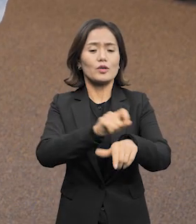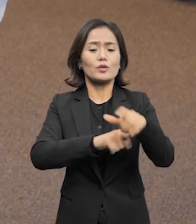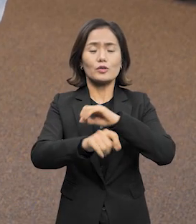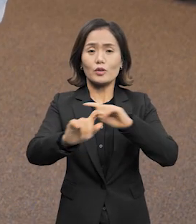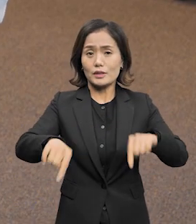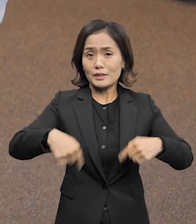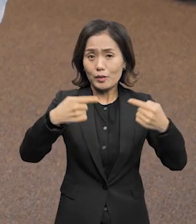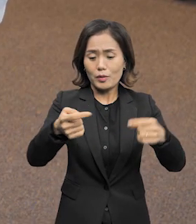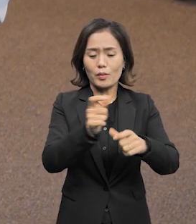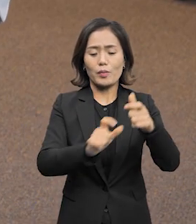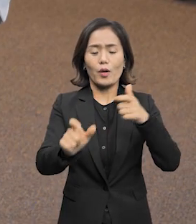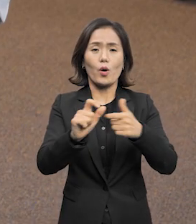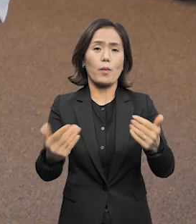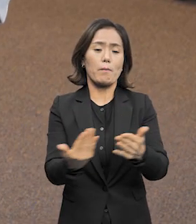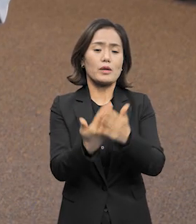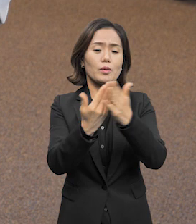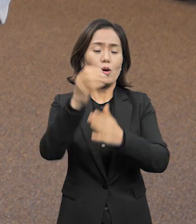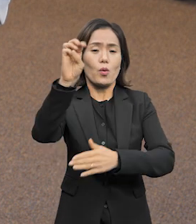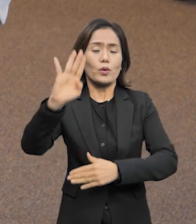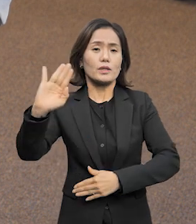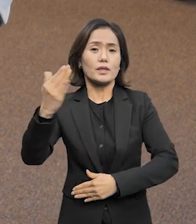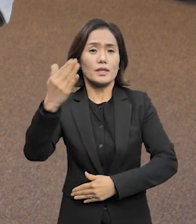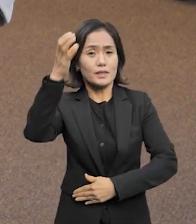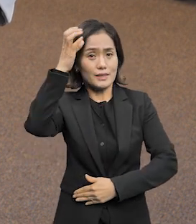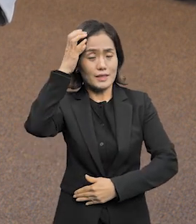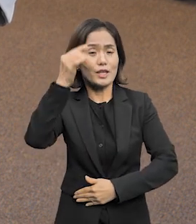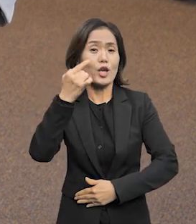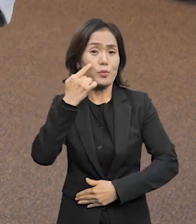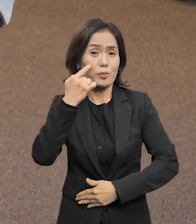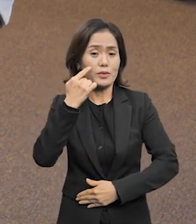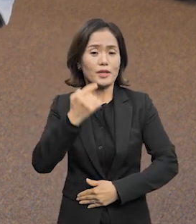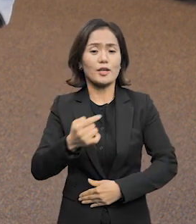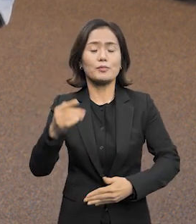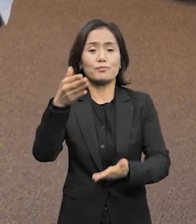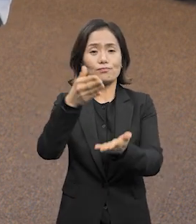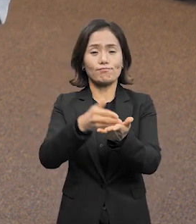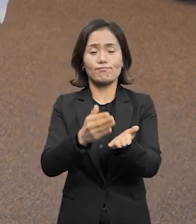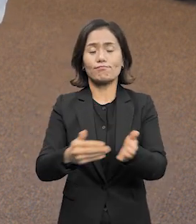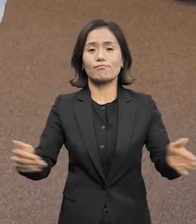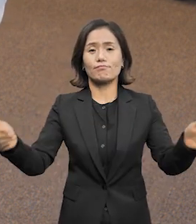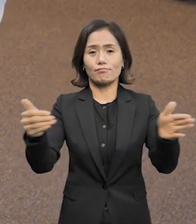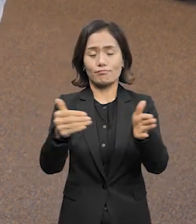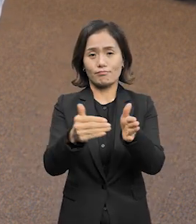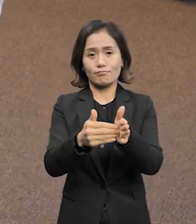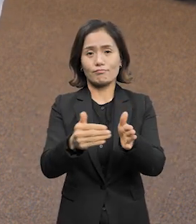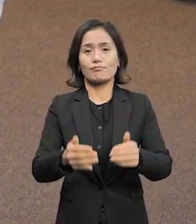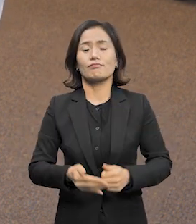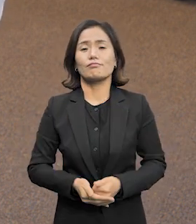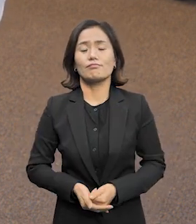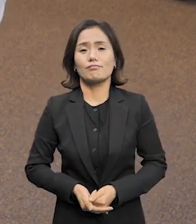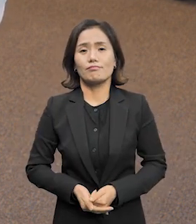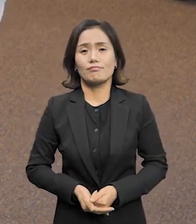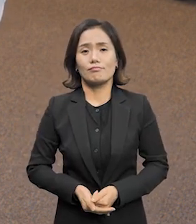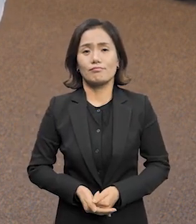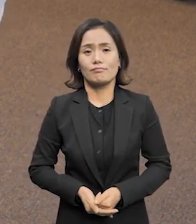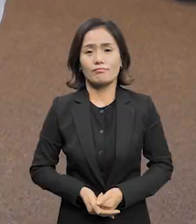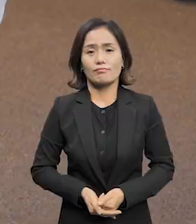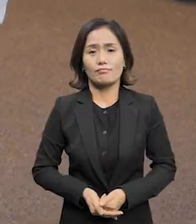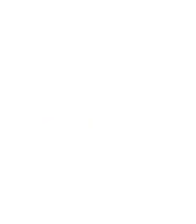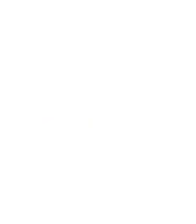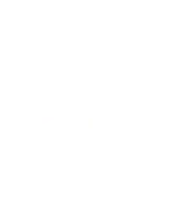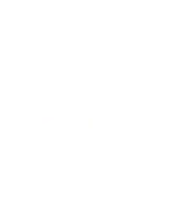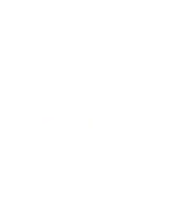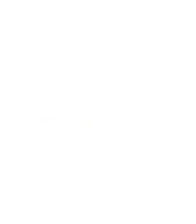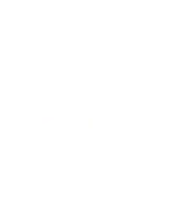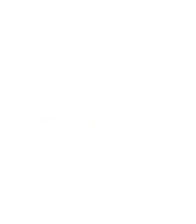시민들의 적극적인 참여로 더욱 발전하는 광주가 되길 바라봅니다 내일이 빛나는 교회도시에서 헬로 광주 정직향입니다